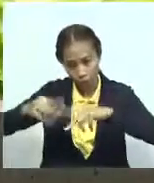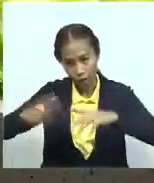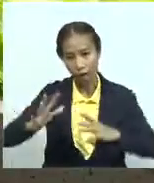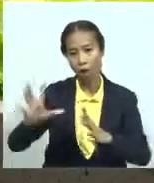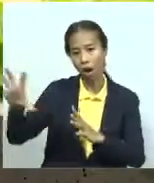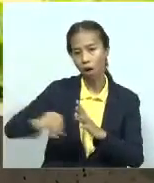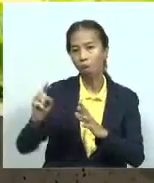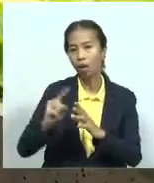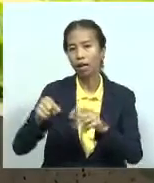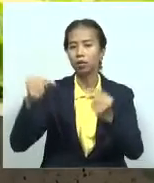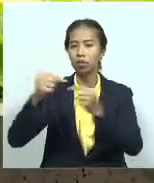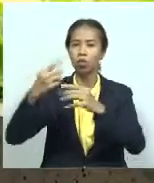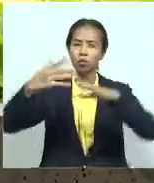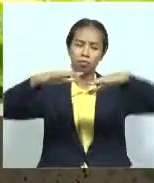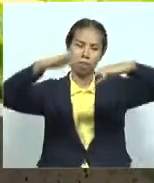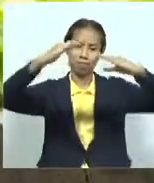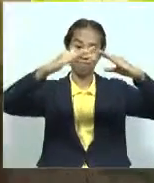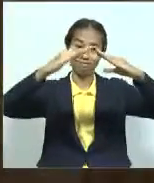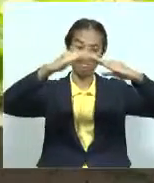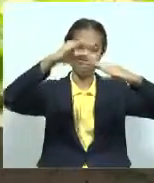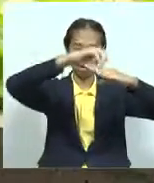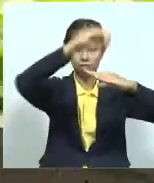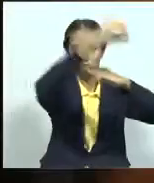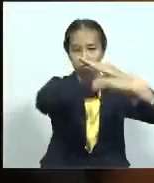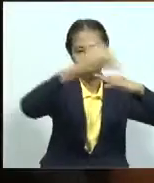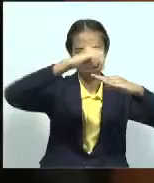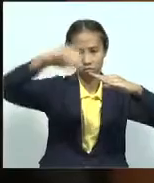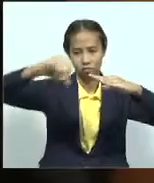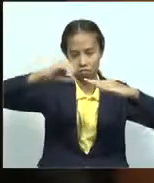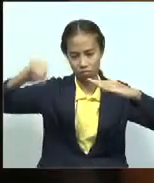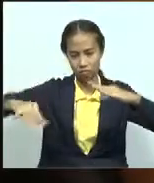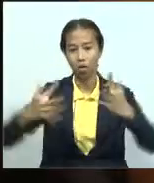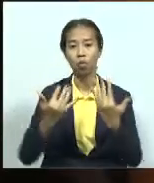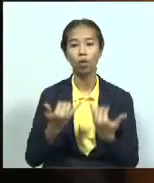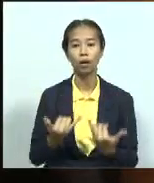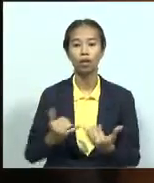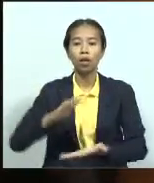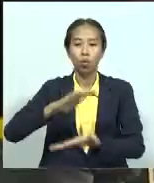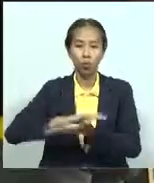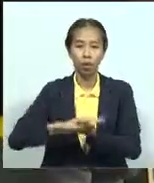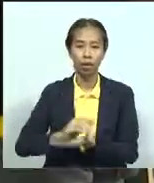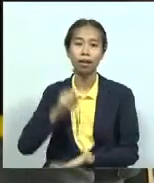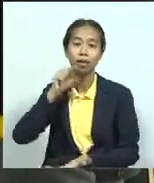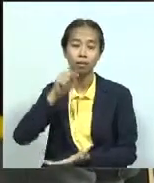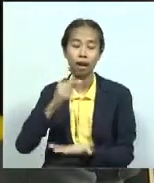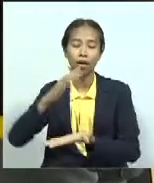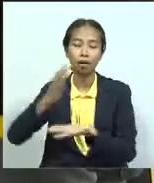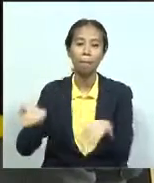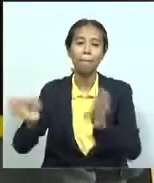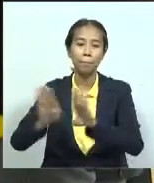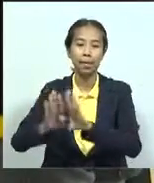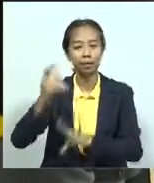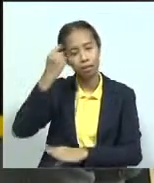ำนั่งร้านที่ค้างอยู่บนหลังคาออกให้หมดเพื่อความปลอดภัยส่วนวันนี้ค่ะทางโรงเรียนได้ประกาศปิดการเรียนการสอน